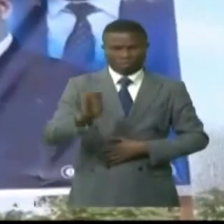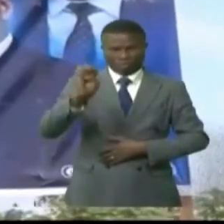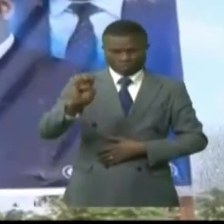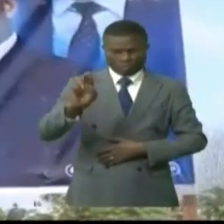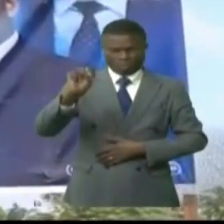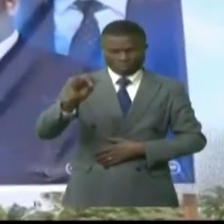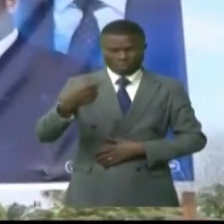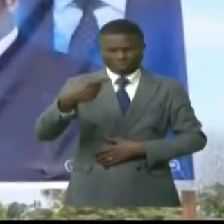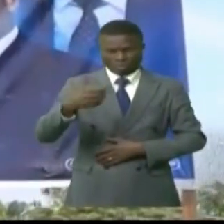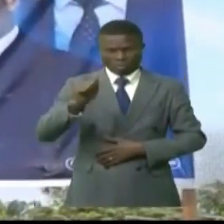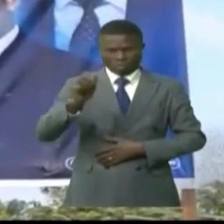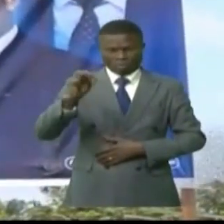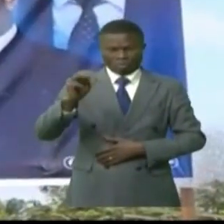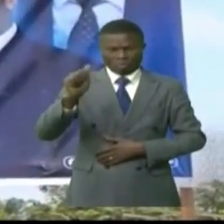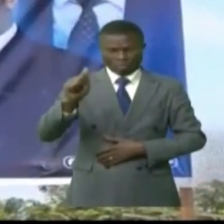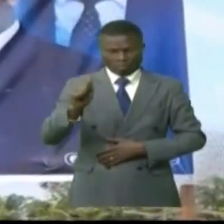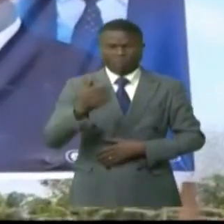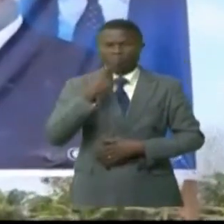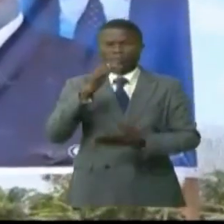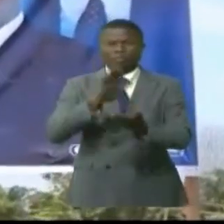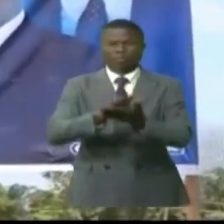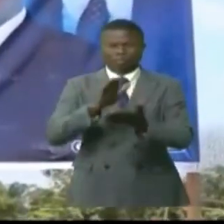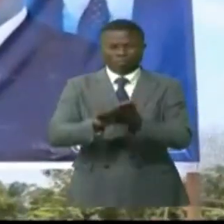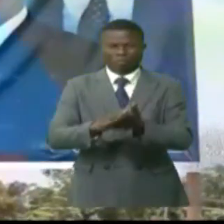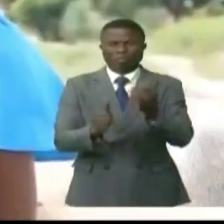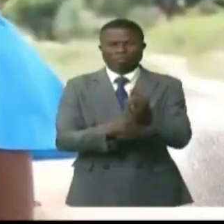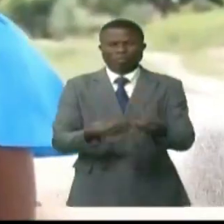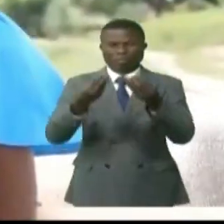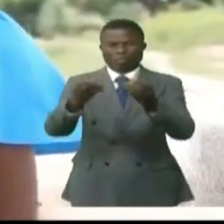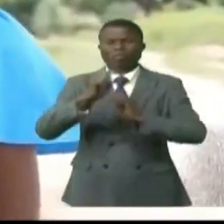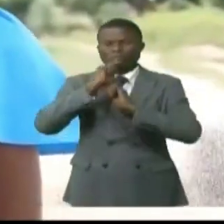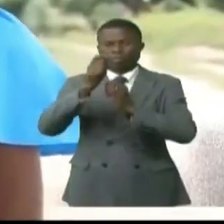remercie maître Eli Kayembe Moulaya, le bienfaiteur.